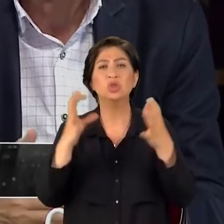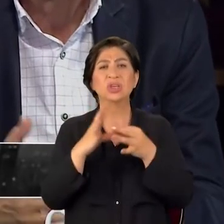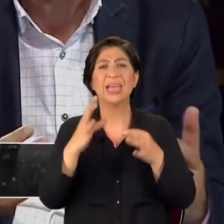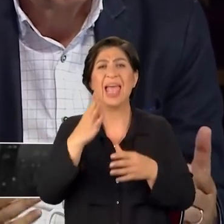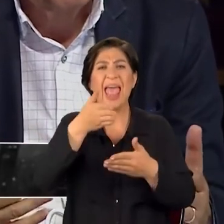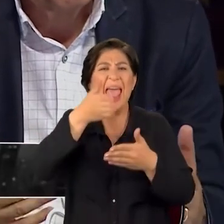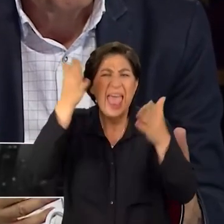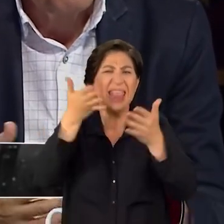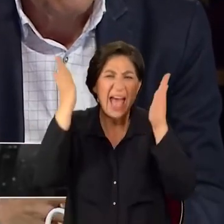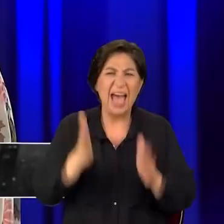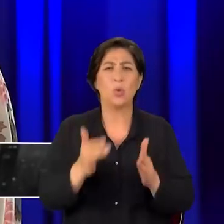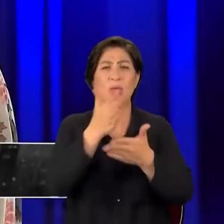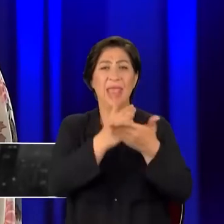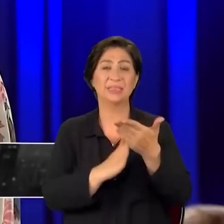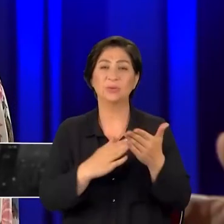az yarısı umutsuz.